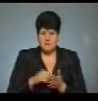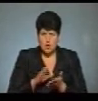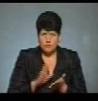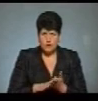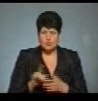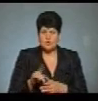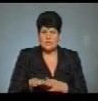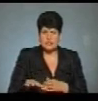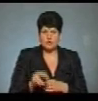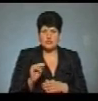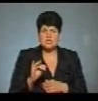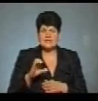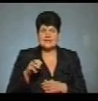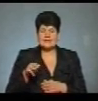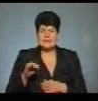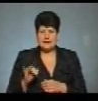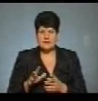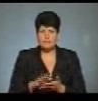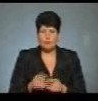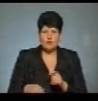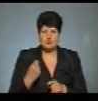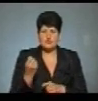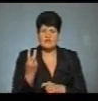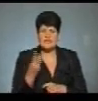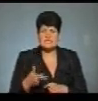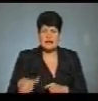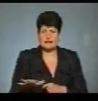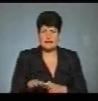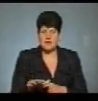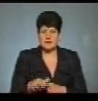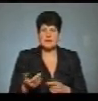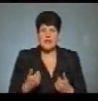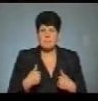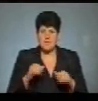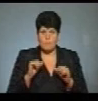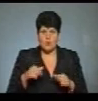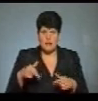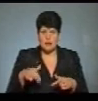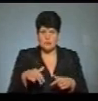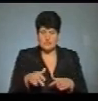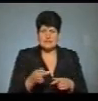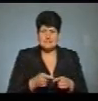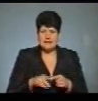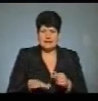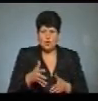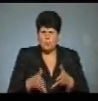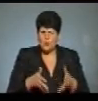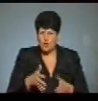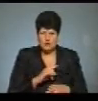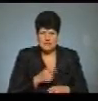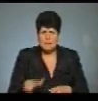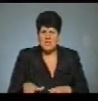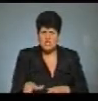що на території Чистилівського заказника пошкоджено вогнем 12 гектарів. Там, де ми могли дійти, бо оскільки ця територія заболочена, це є